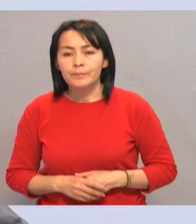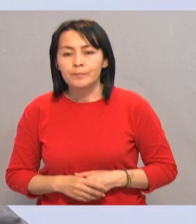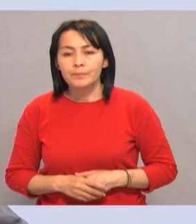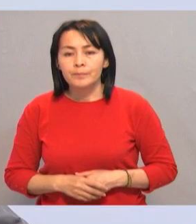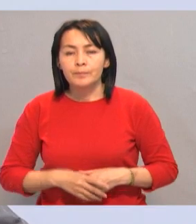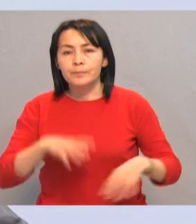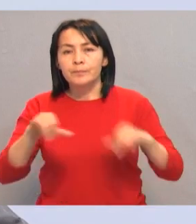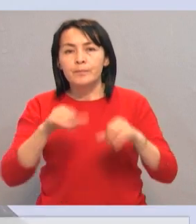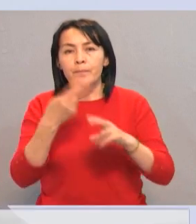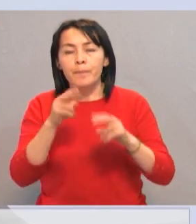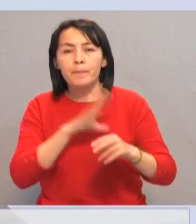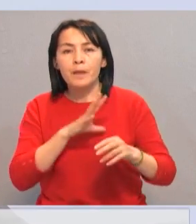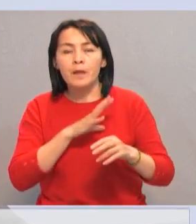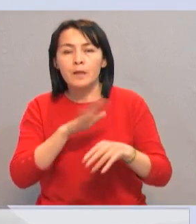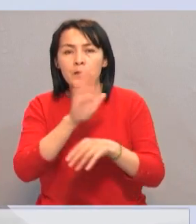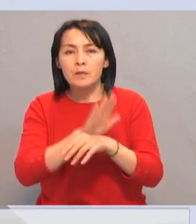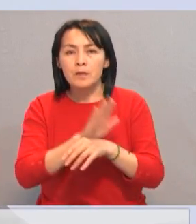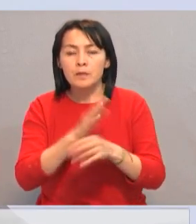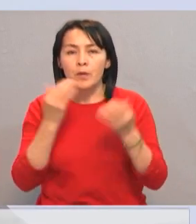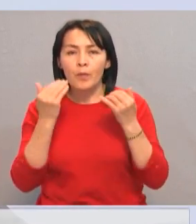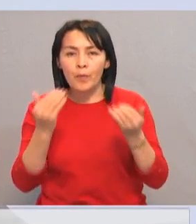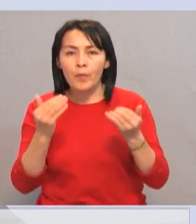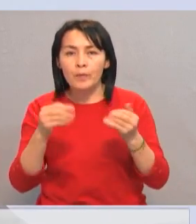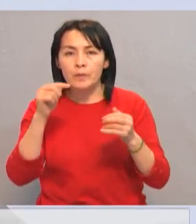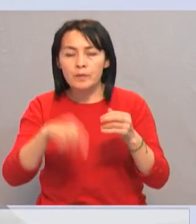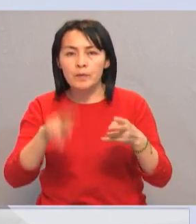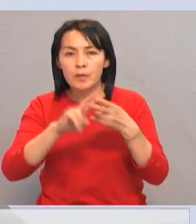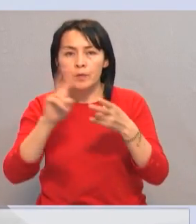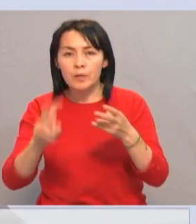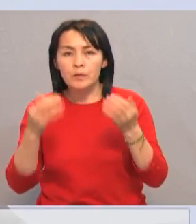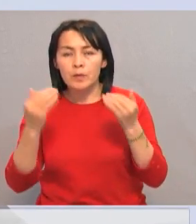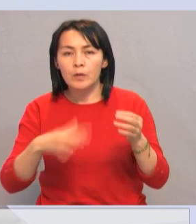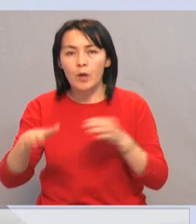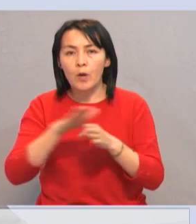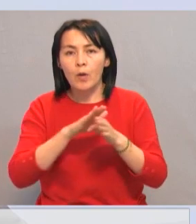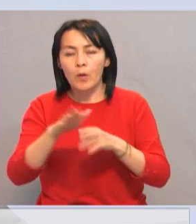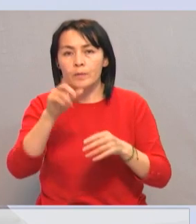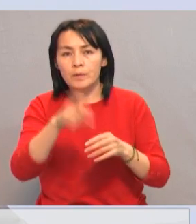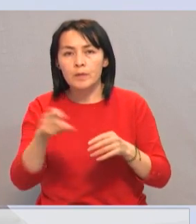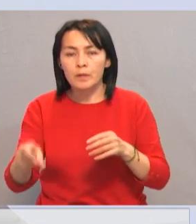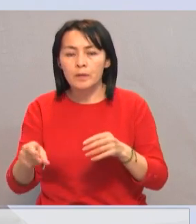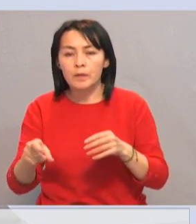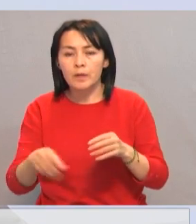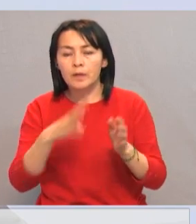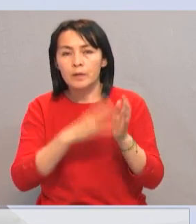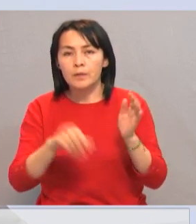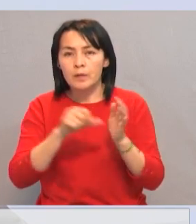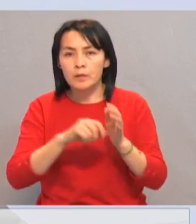По преступлениям, которые были вынесены, обвинительные приговора с лишением свободы от общеосужденных лиц составляют